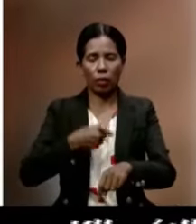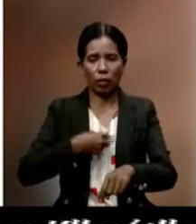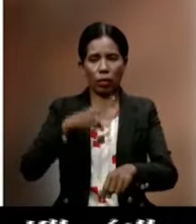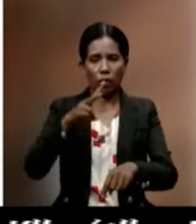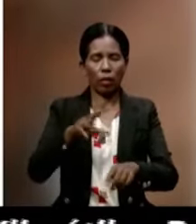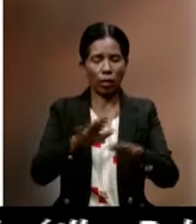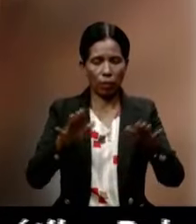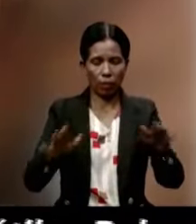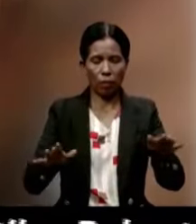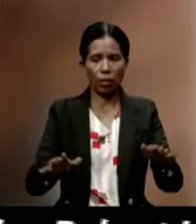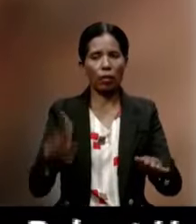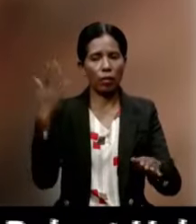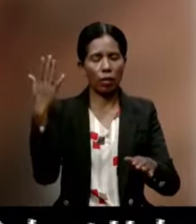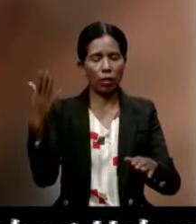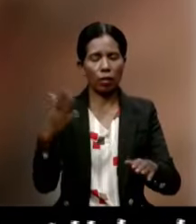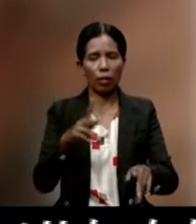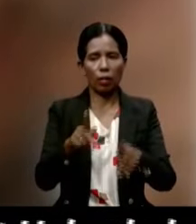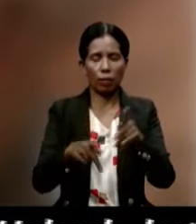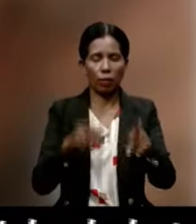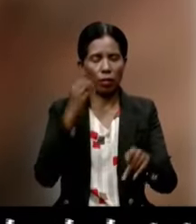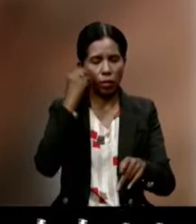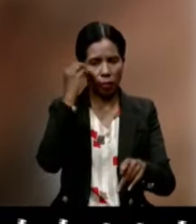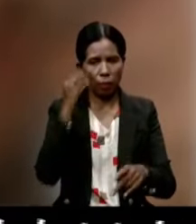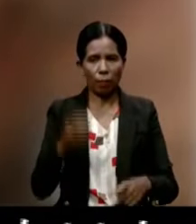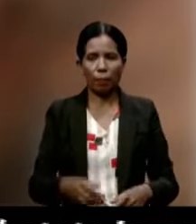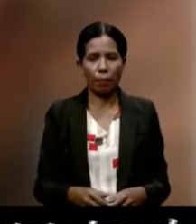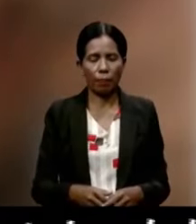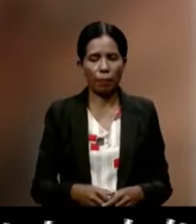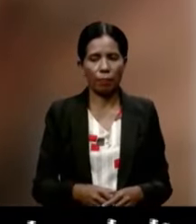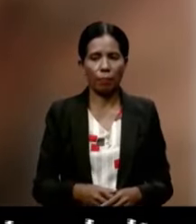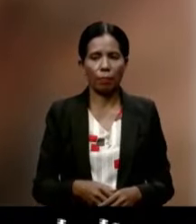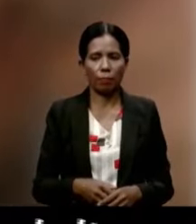no labari ki krefere ia hela suspeitu ni uma. Job Carlos Tomas Suarez, ZMN.